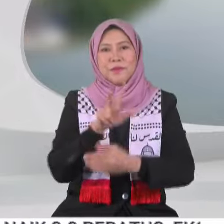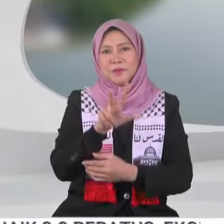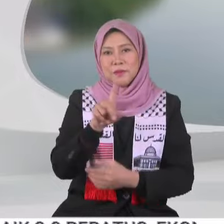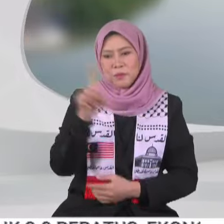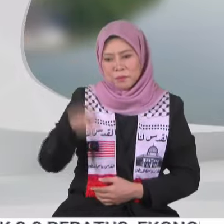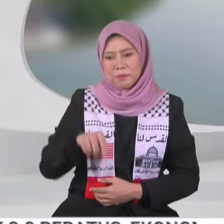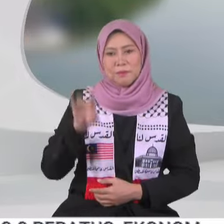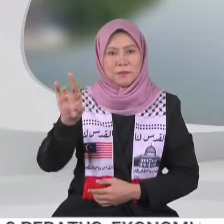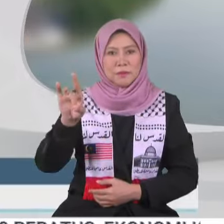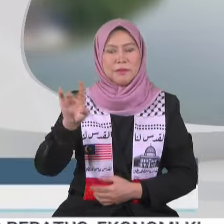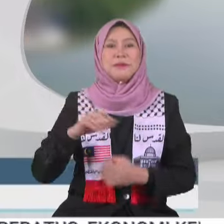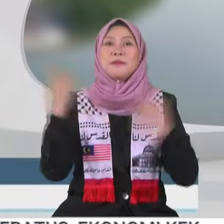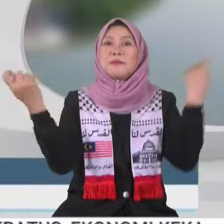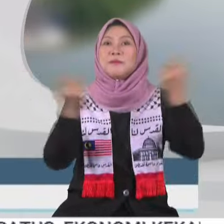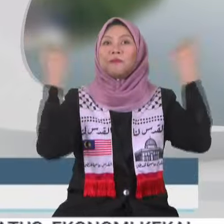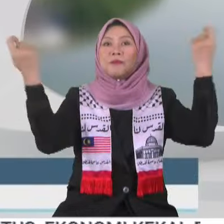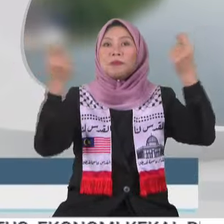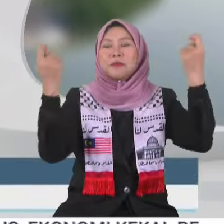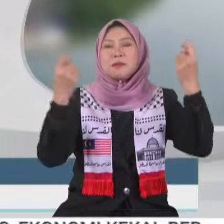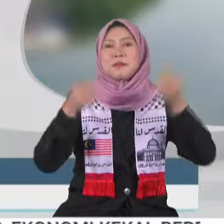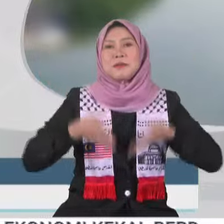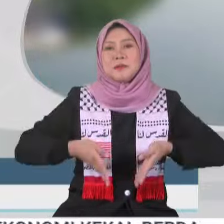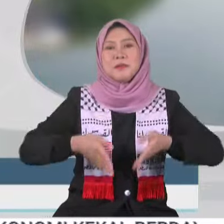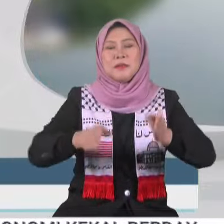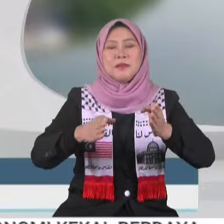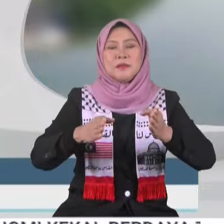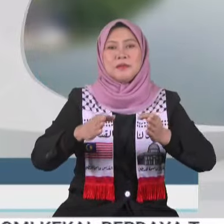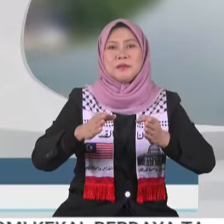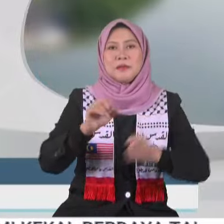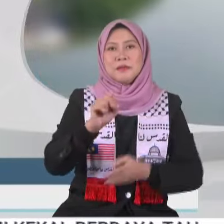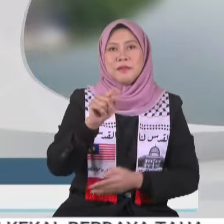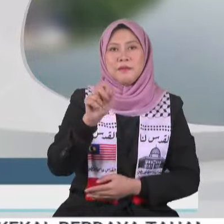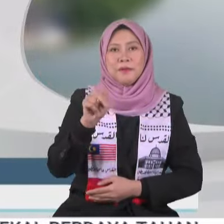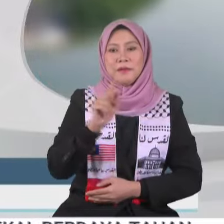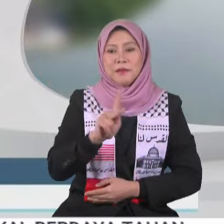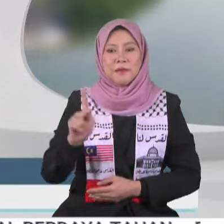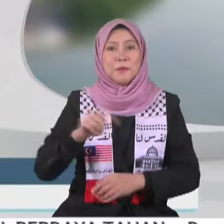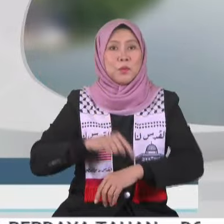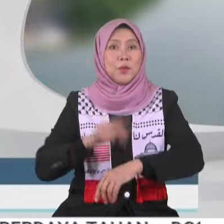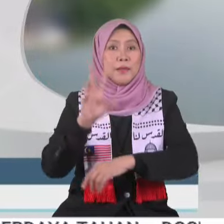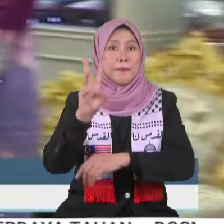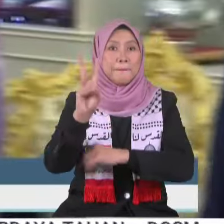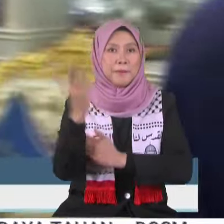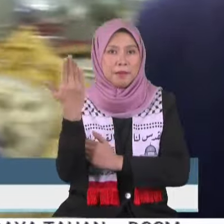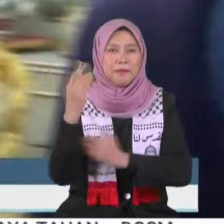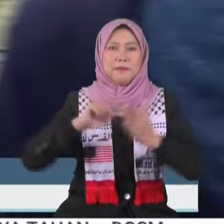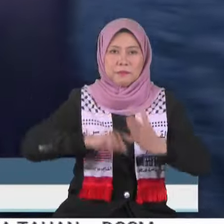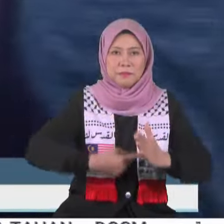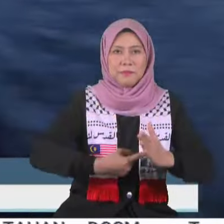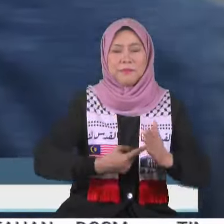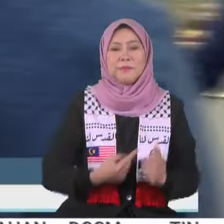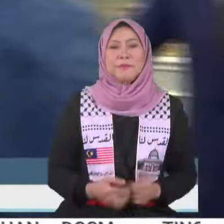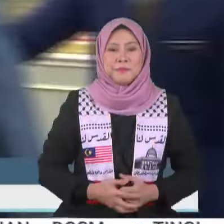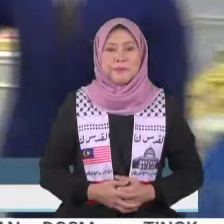ini. Sambutan berlangsung di Jalan Tun Fuad Steven, Kota Kinabalu bermula pukul 6 pagi.